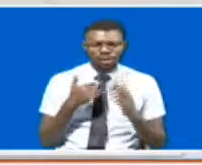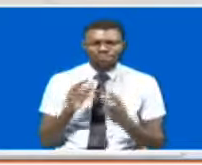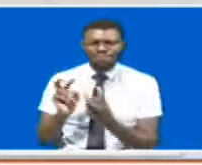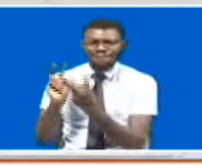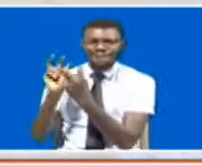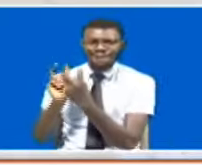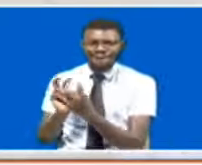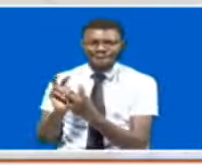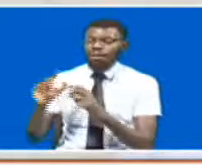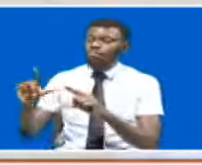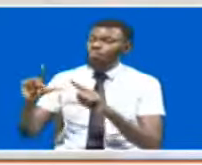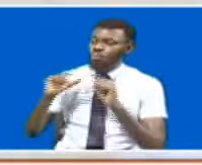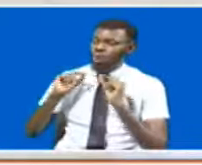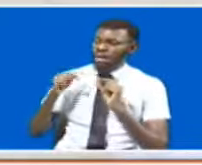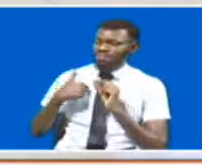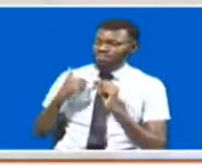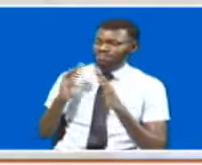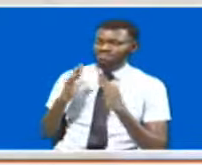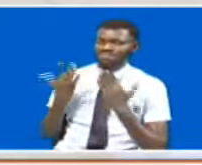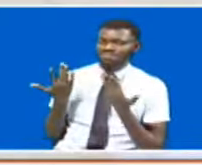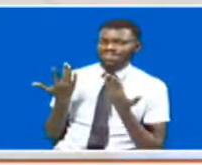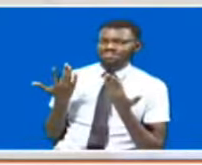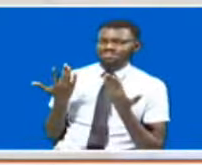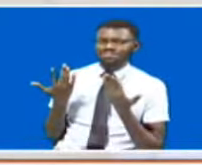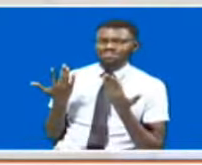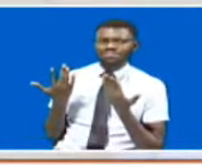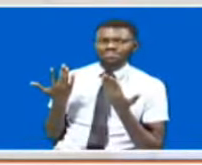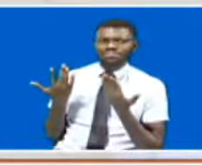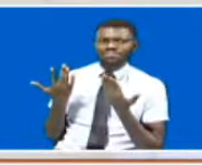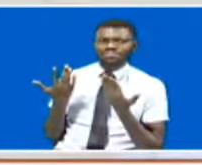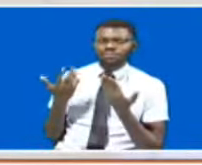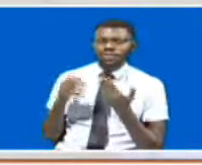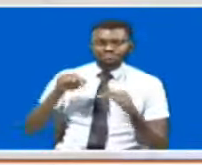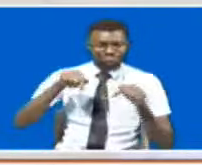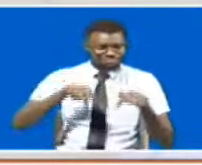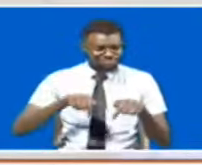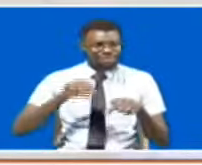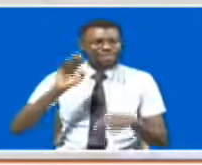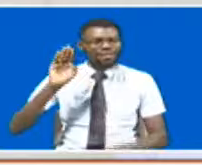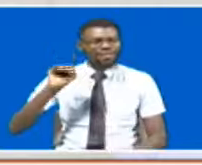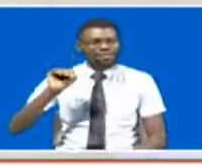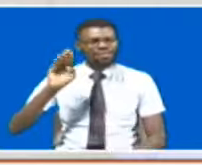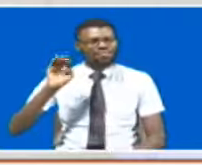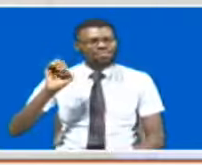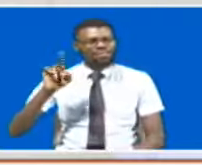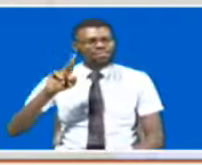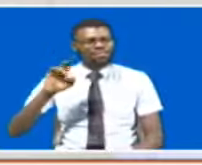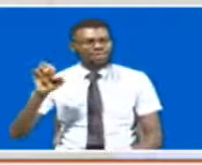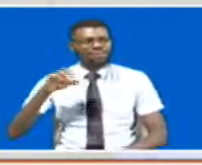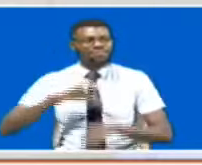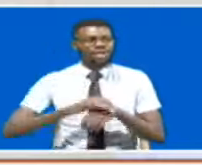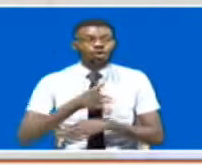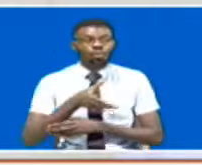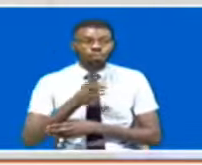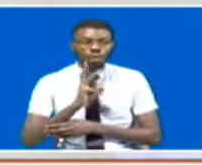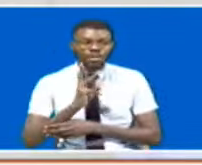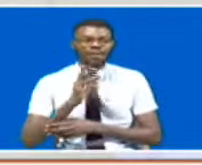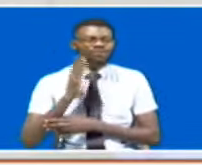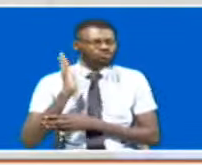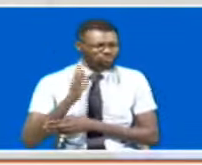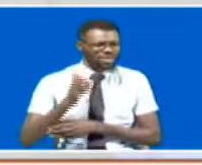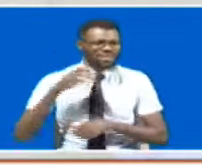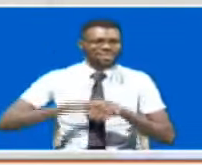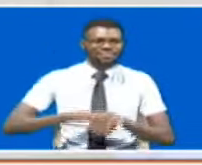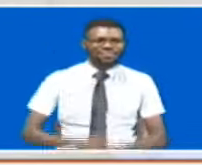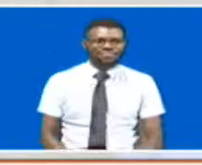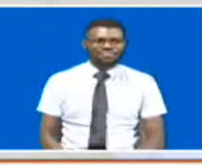governor says mimi kile nataka ni uhakikishe Mbere imepata maji. Na anatupatia maji aje.